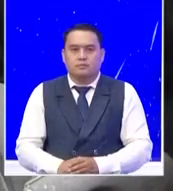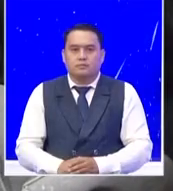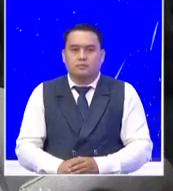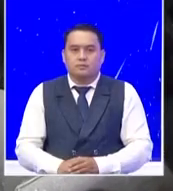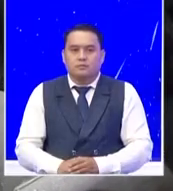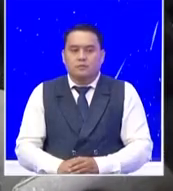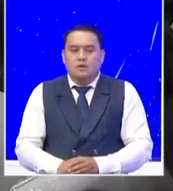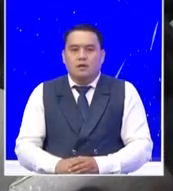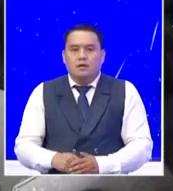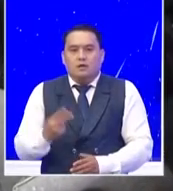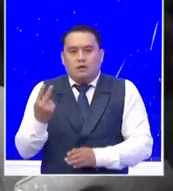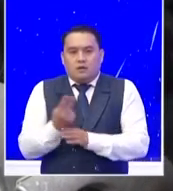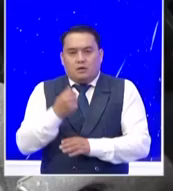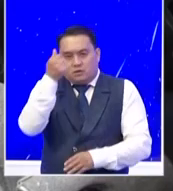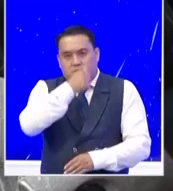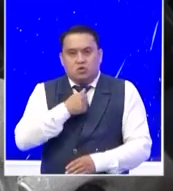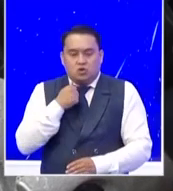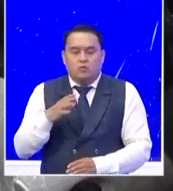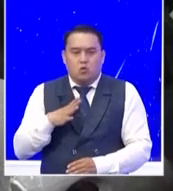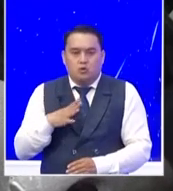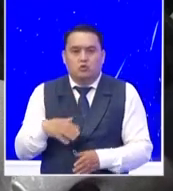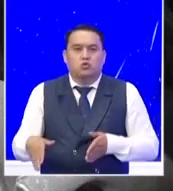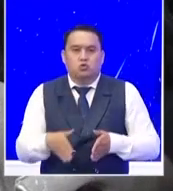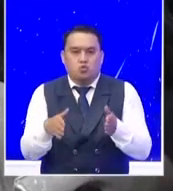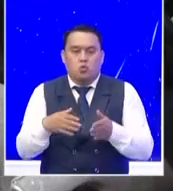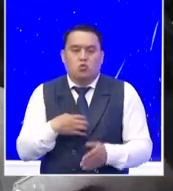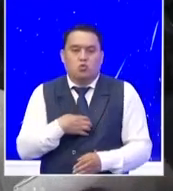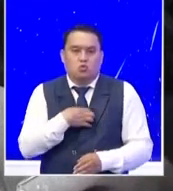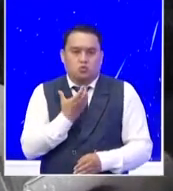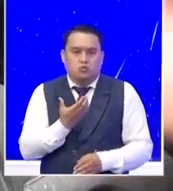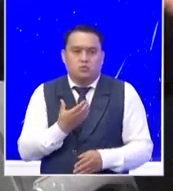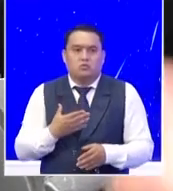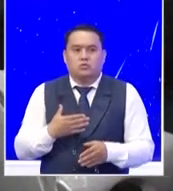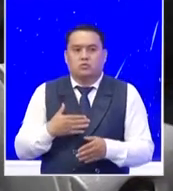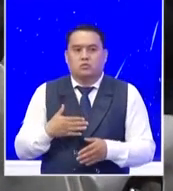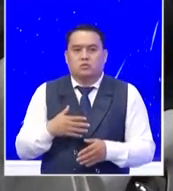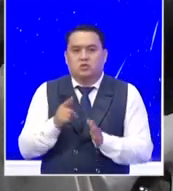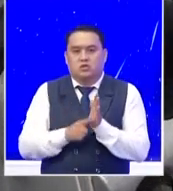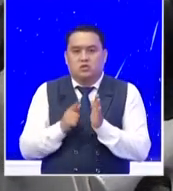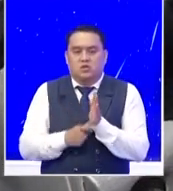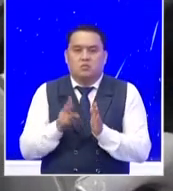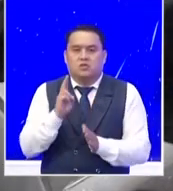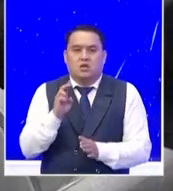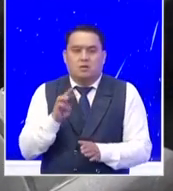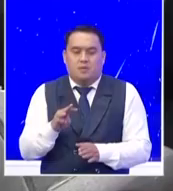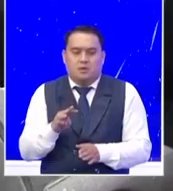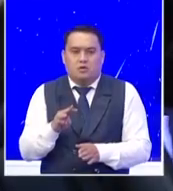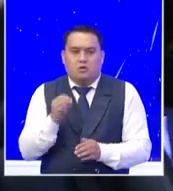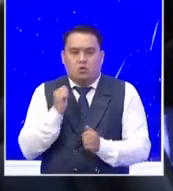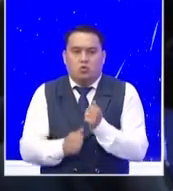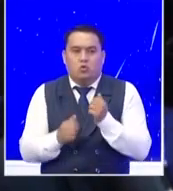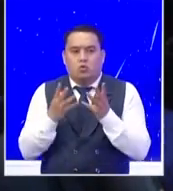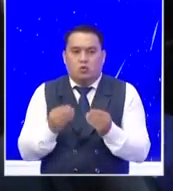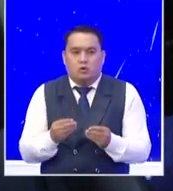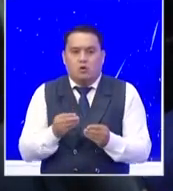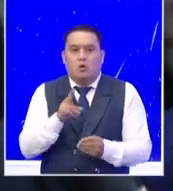Екінші жыл мынау жол. Ана 70 шақырым ары бері күнде жүреміз, күнде жүреміз. Қоғалы